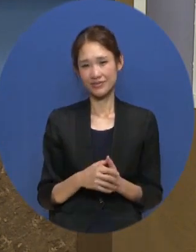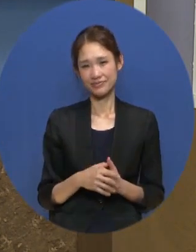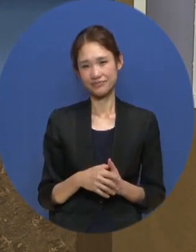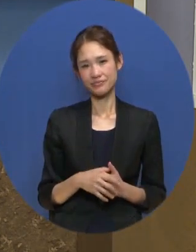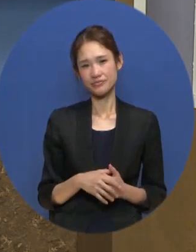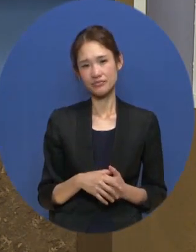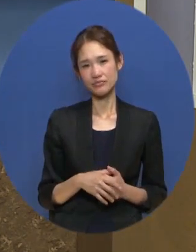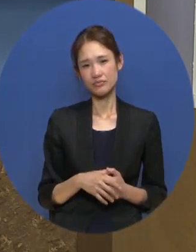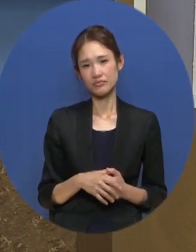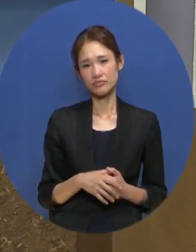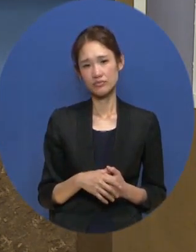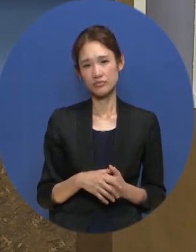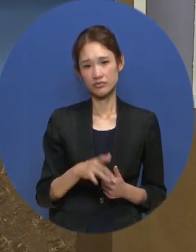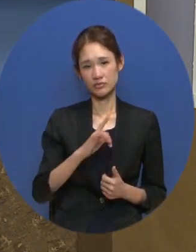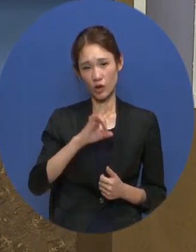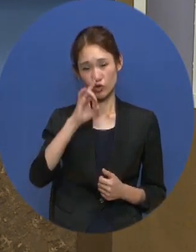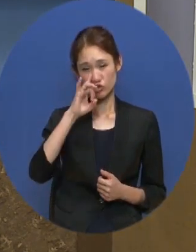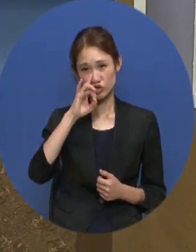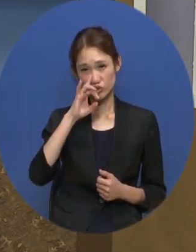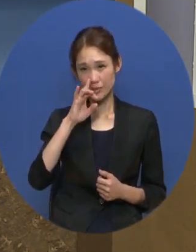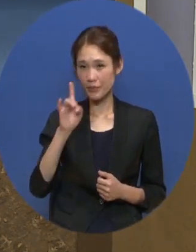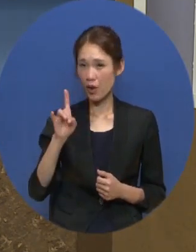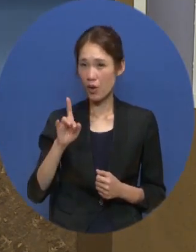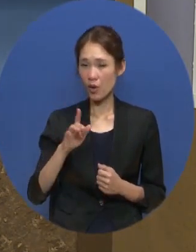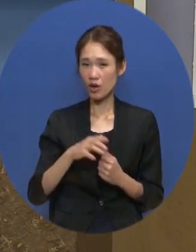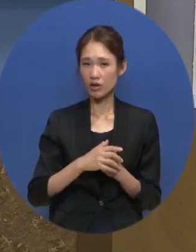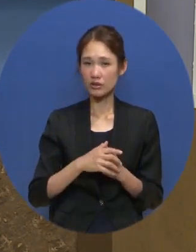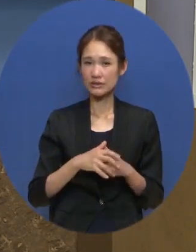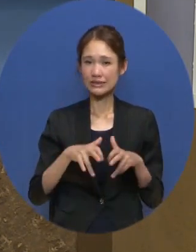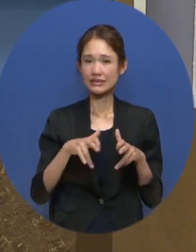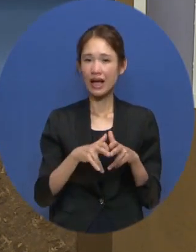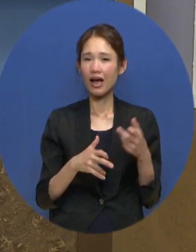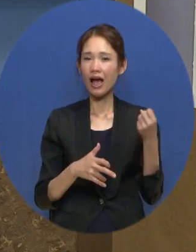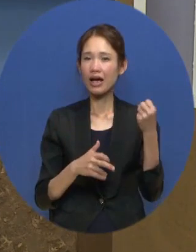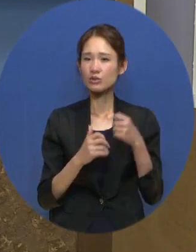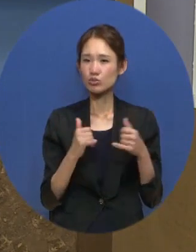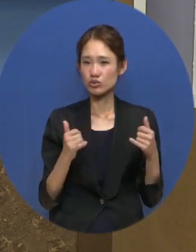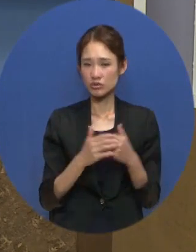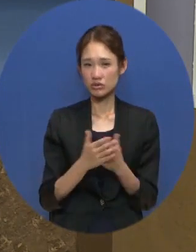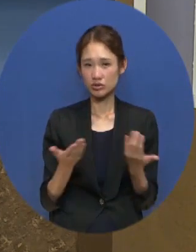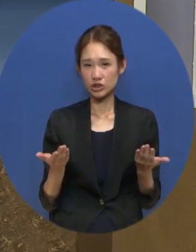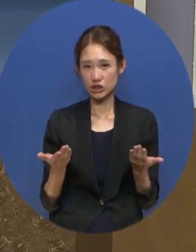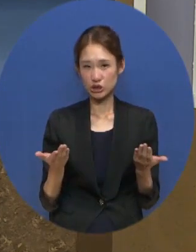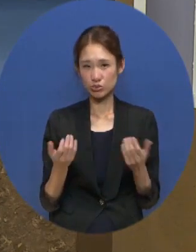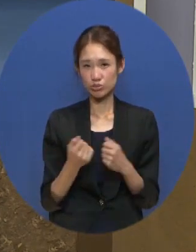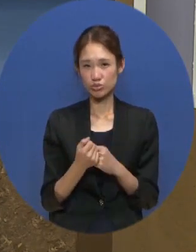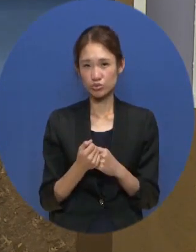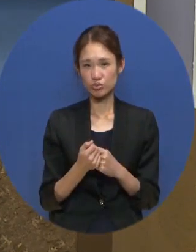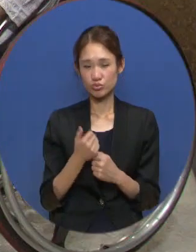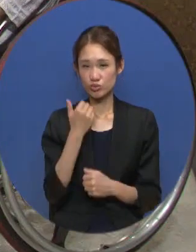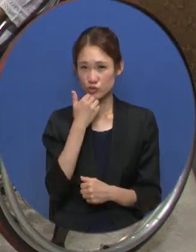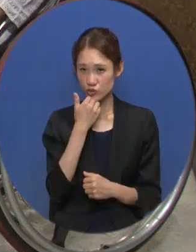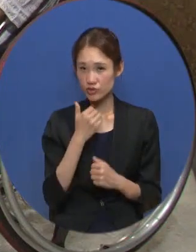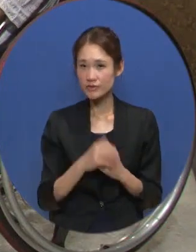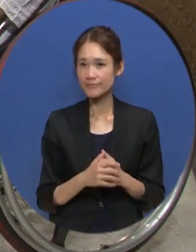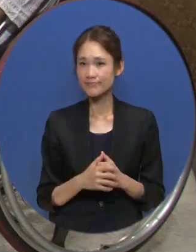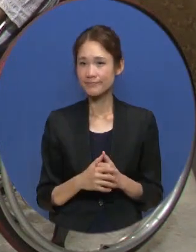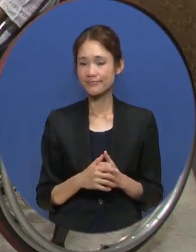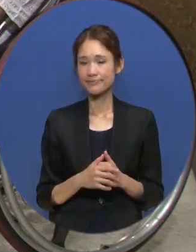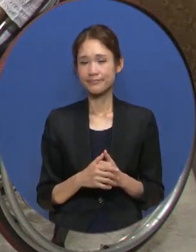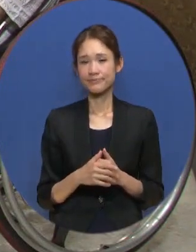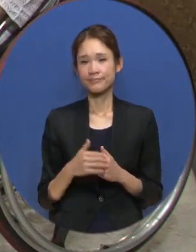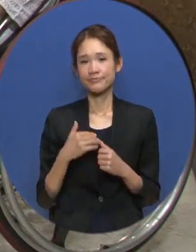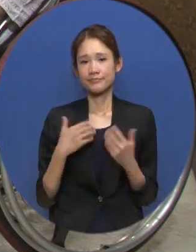그런 다음에 좀 궁금해지는 것이 어떤 장애를 가진 분들이 근무를 하시는지 궁금하거든요. 아,